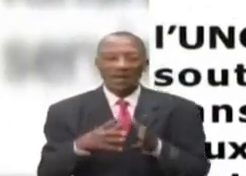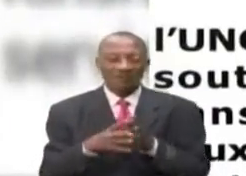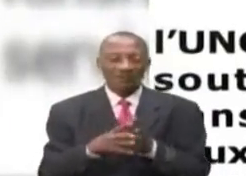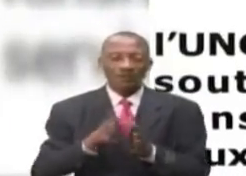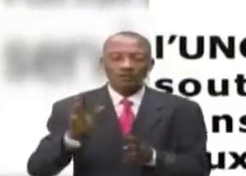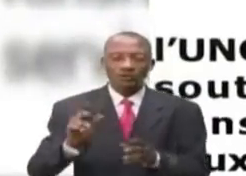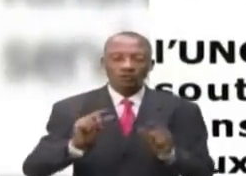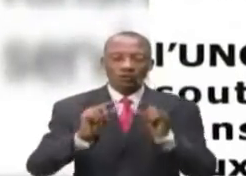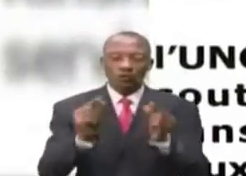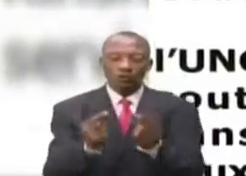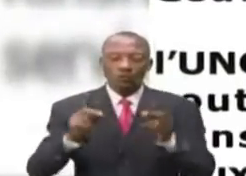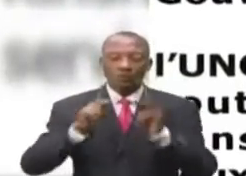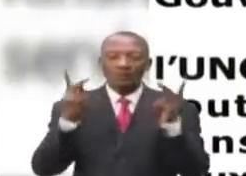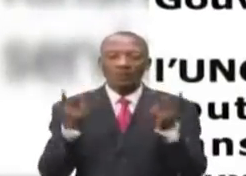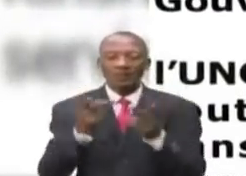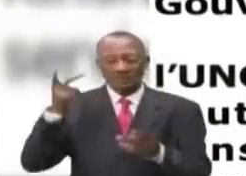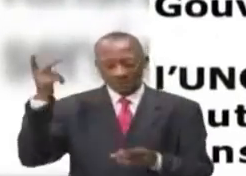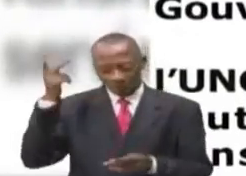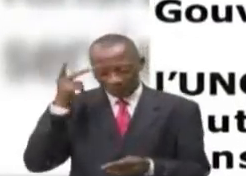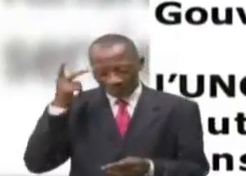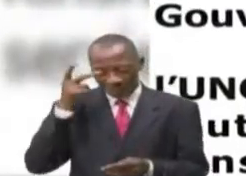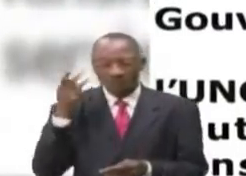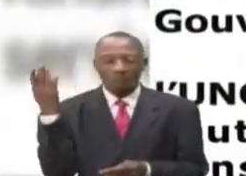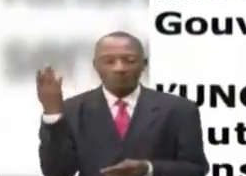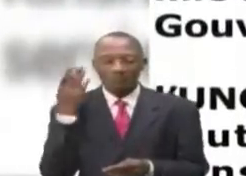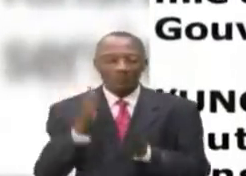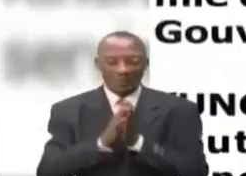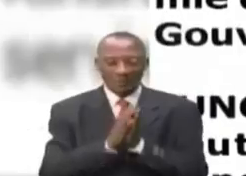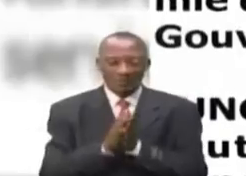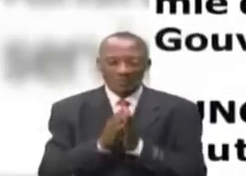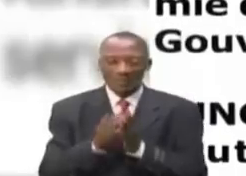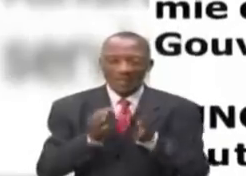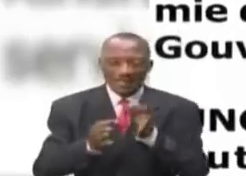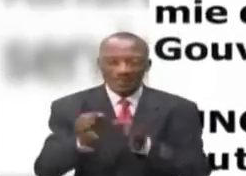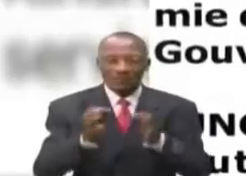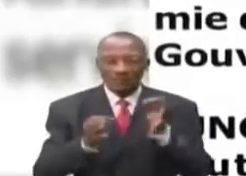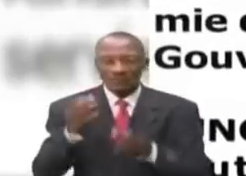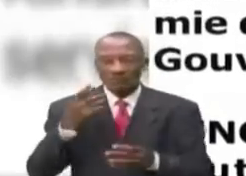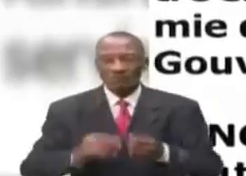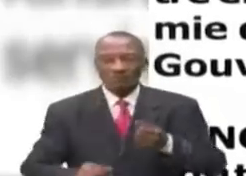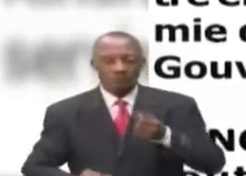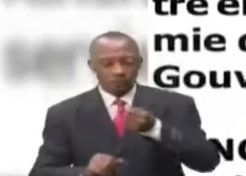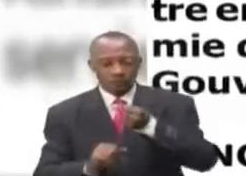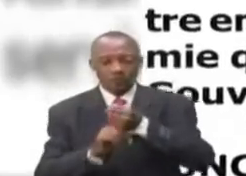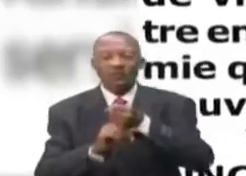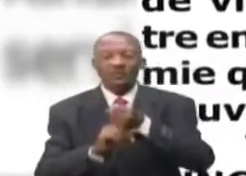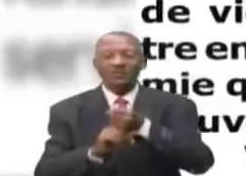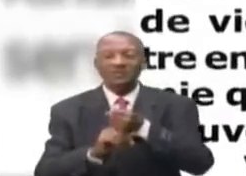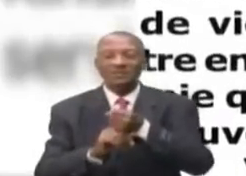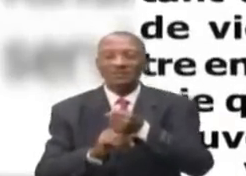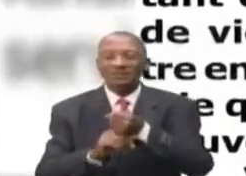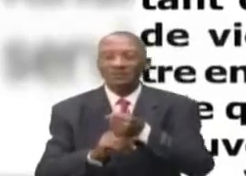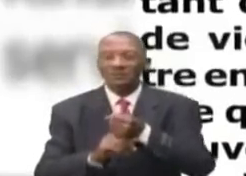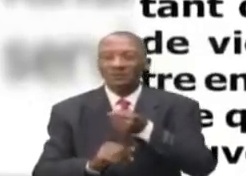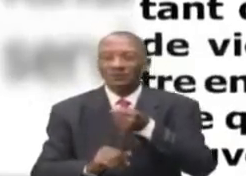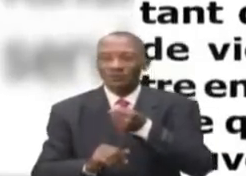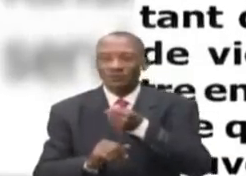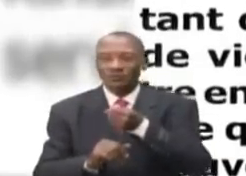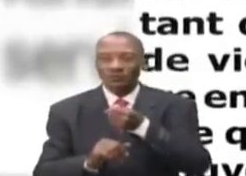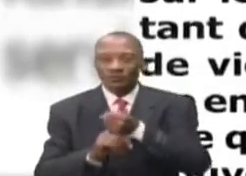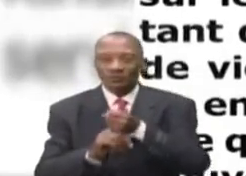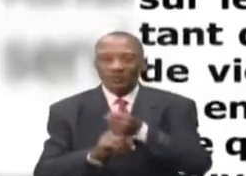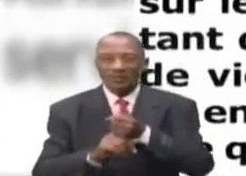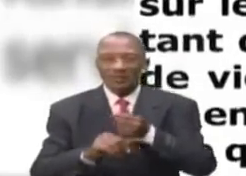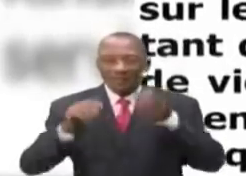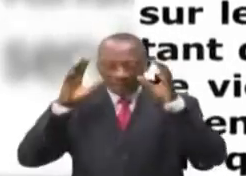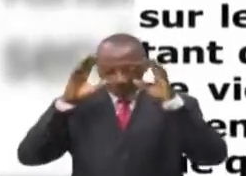Félix Tshisekedi à la présidentielle de décembre prochain. Devant Augustin Kabuya, secrétaire général de l'UDPS,